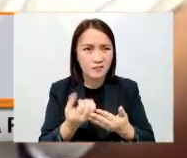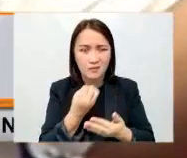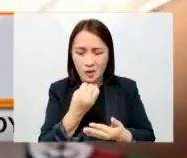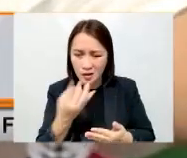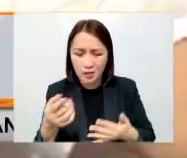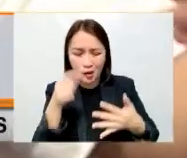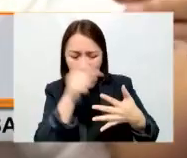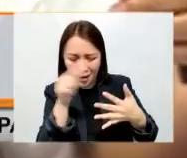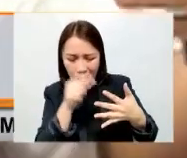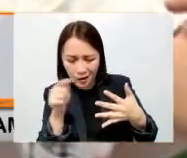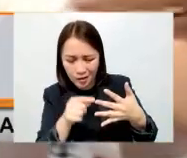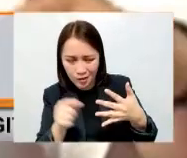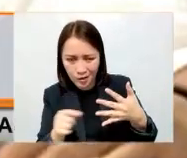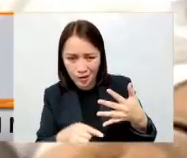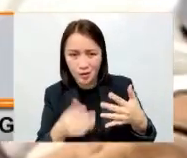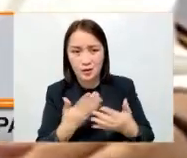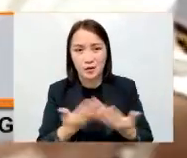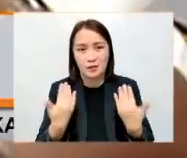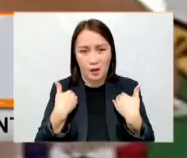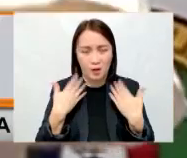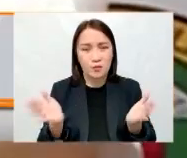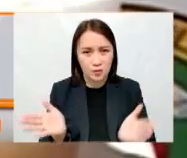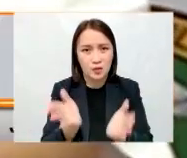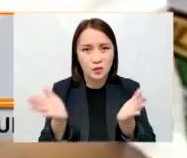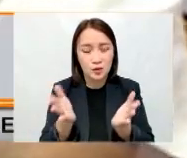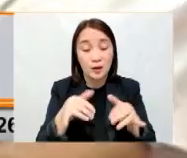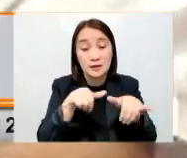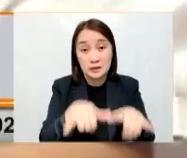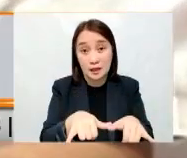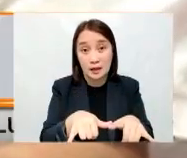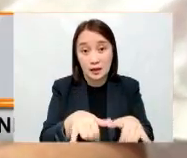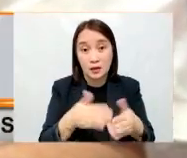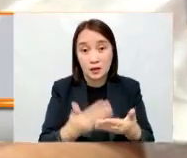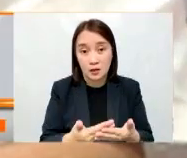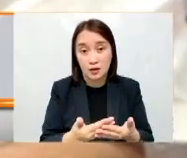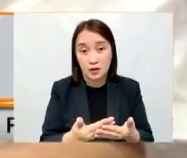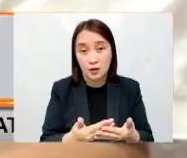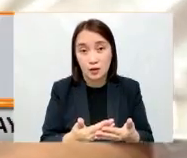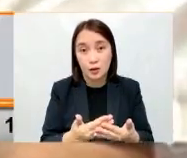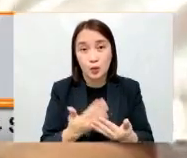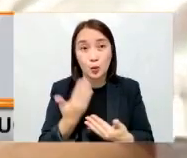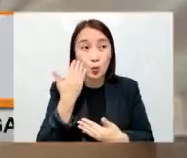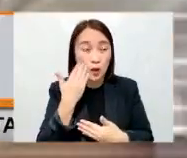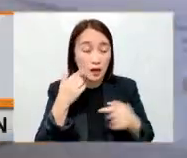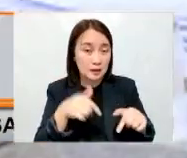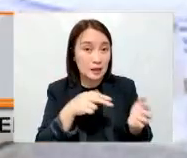balance, other reasons to motivate them to stay and fight the brain drain of Filipino nurses to other